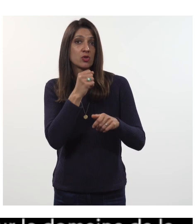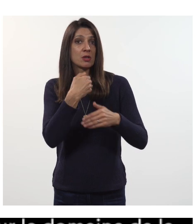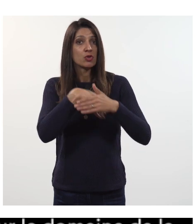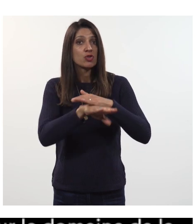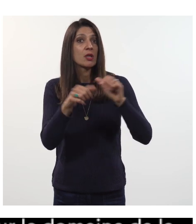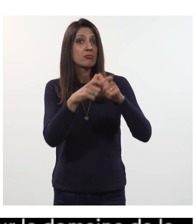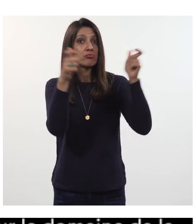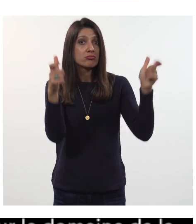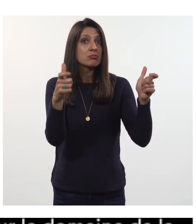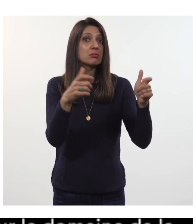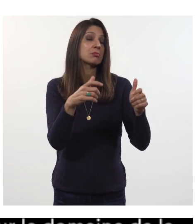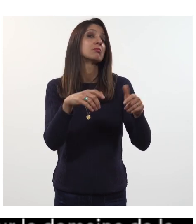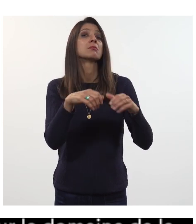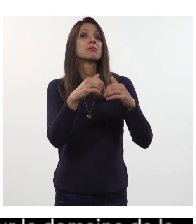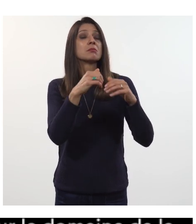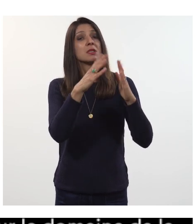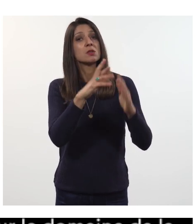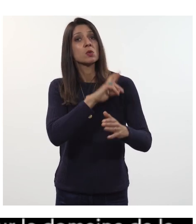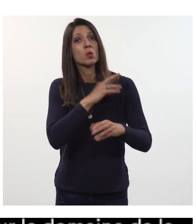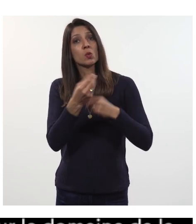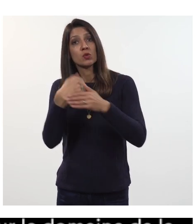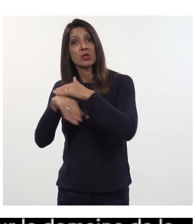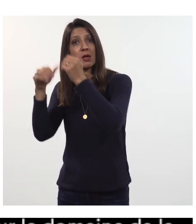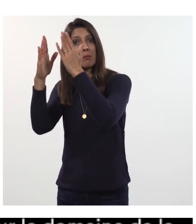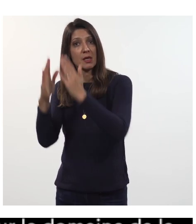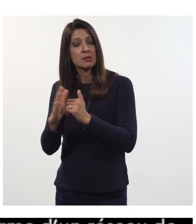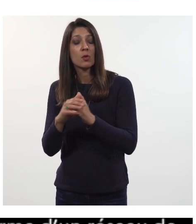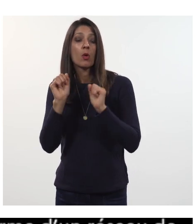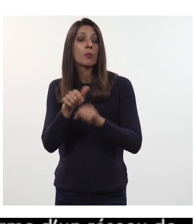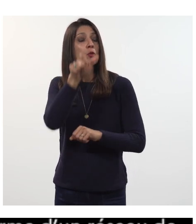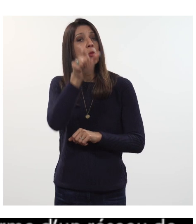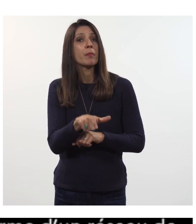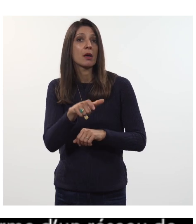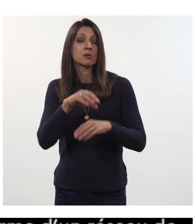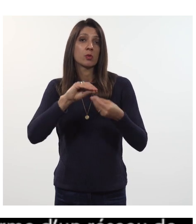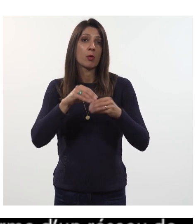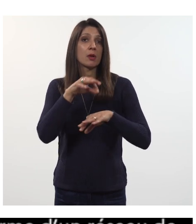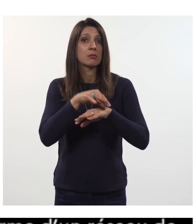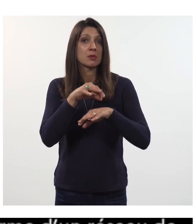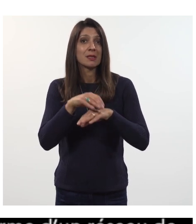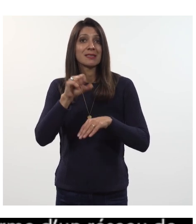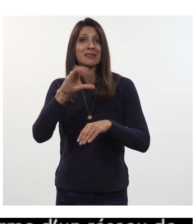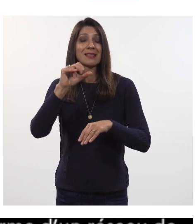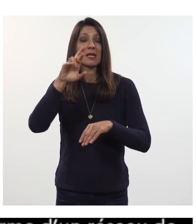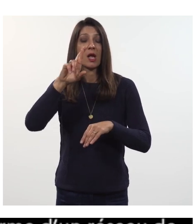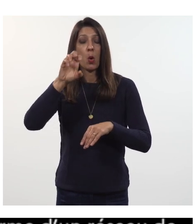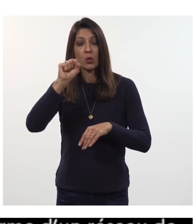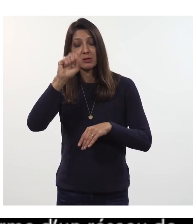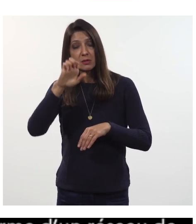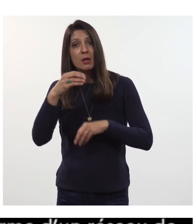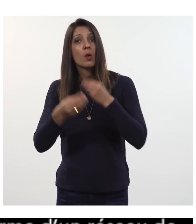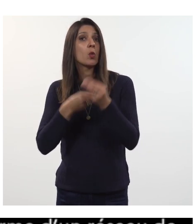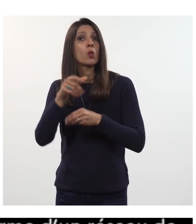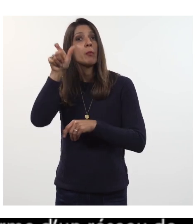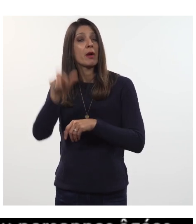à domicile, notamment des patients insuffisants rénaux. Ça pouvait être des patients atteints de sclérose latérale amyotrophique, de personnes qui sortaient de